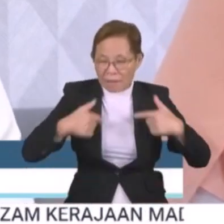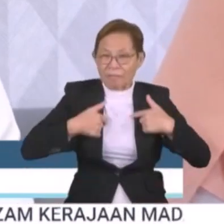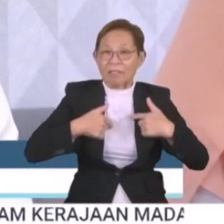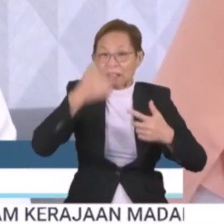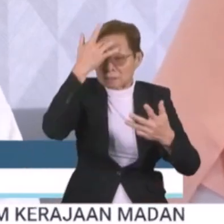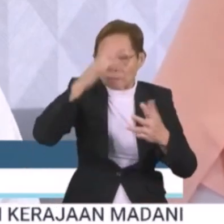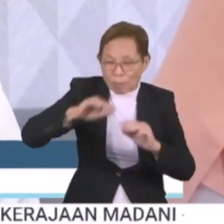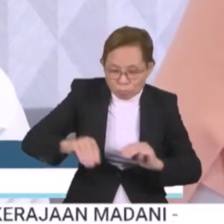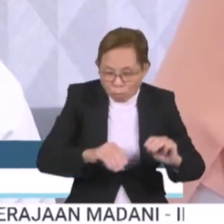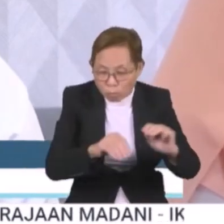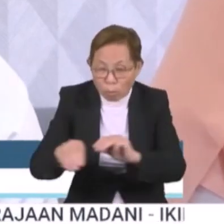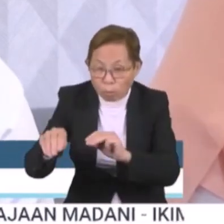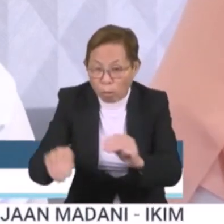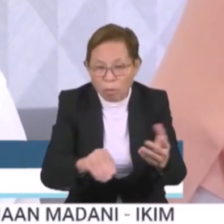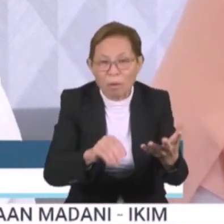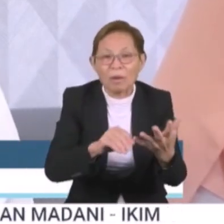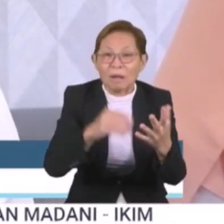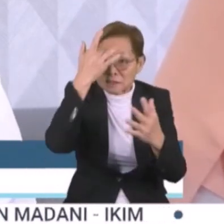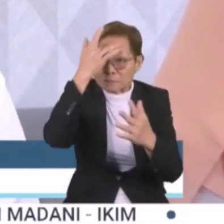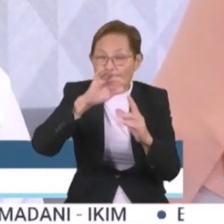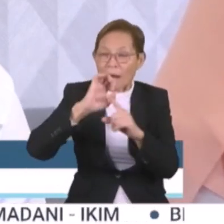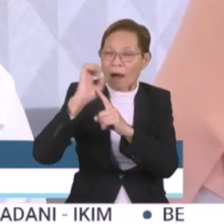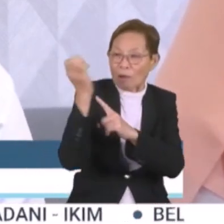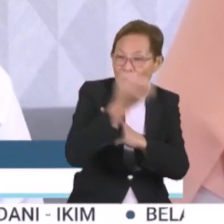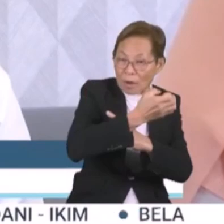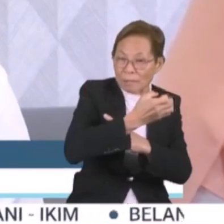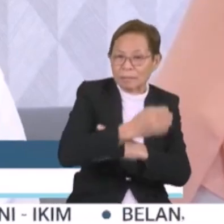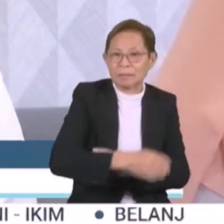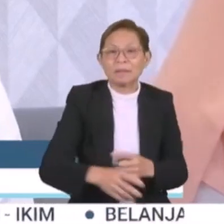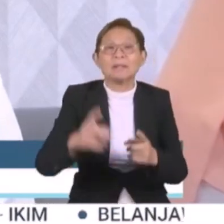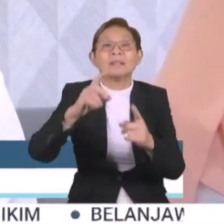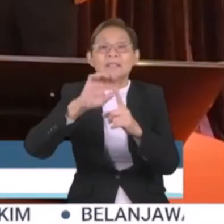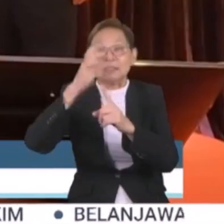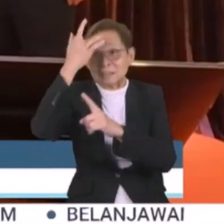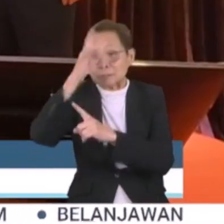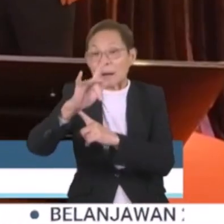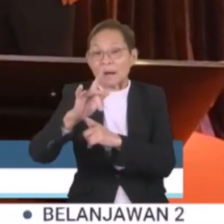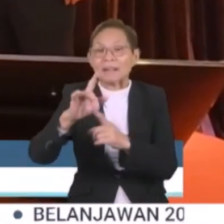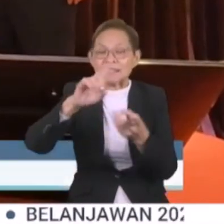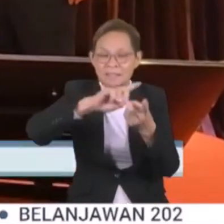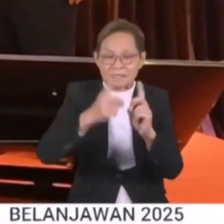mobility, smart environment, smart digital infra.